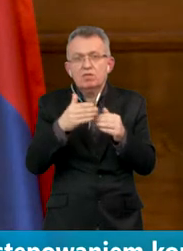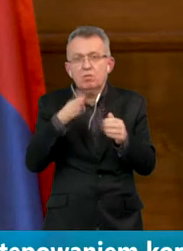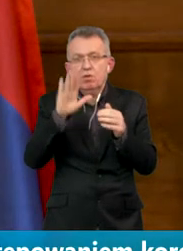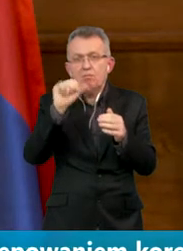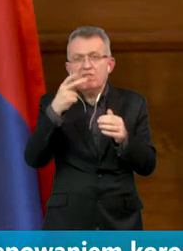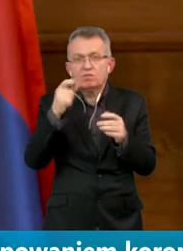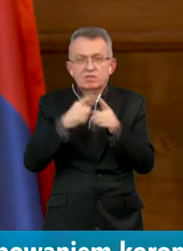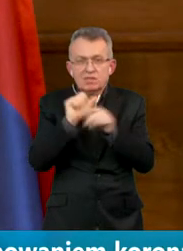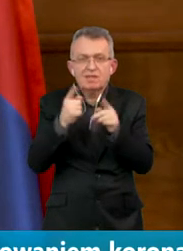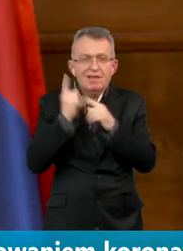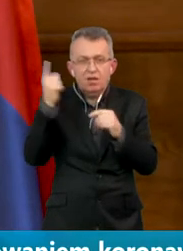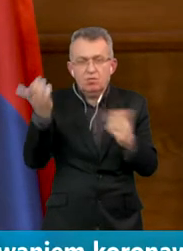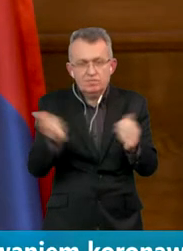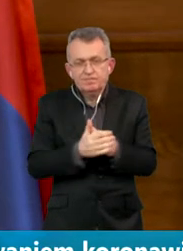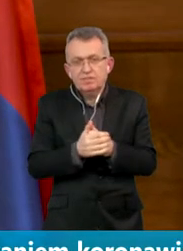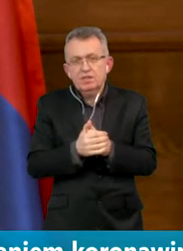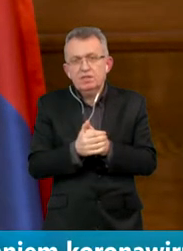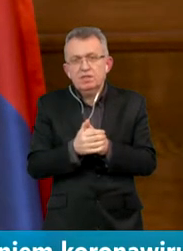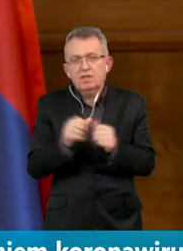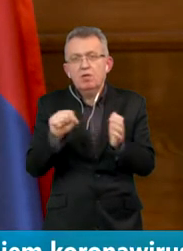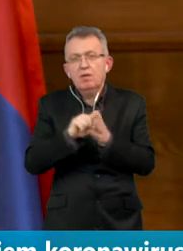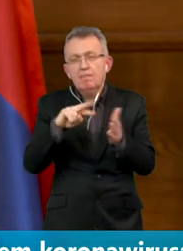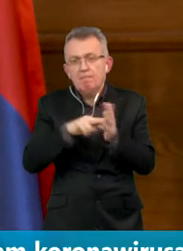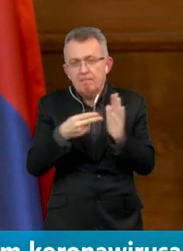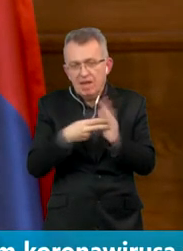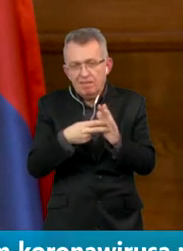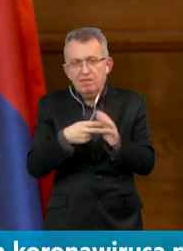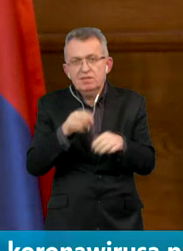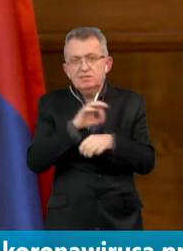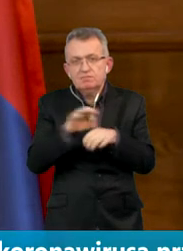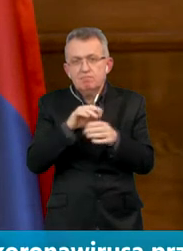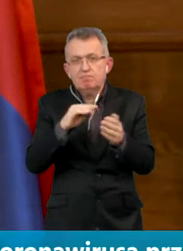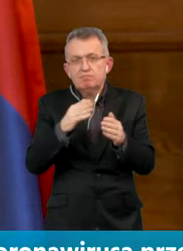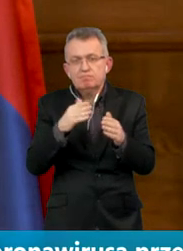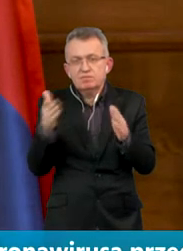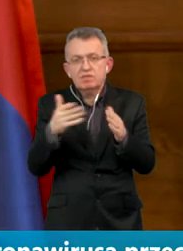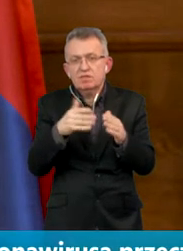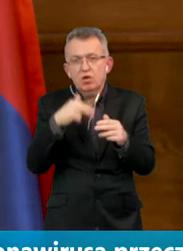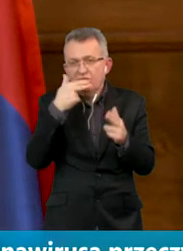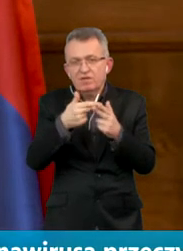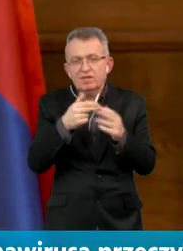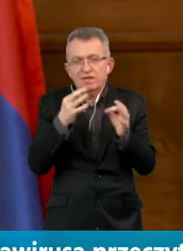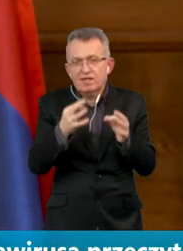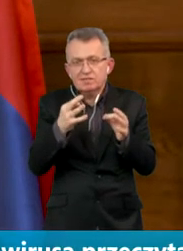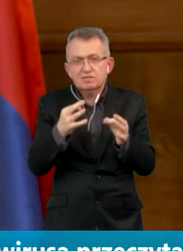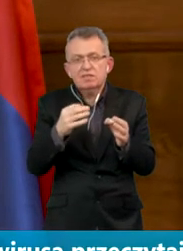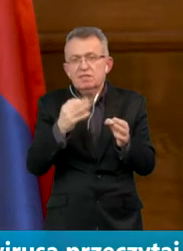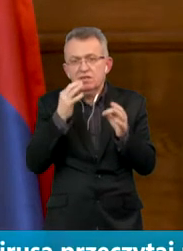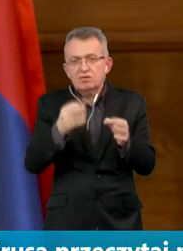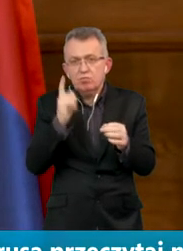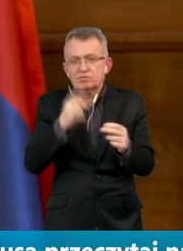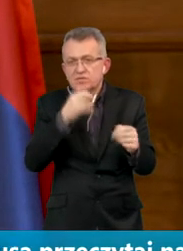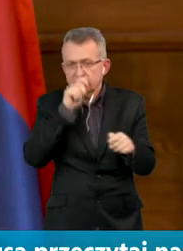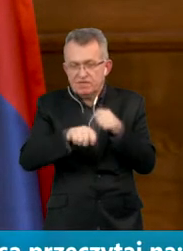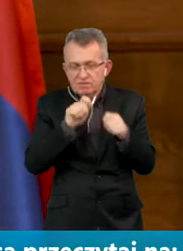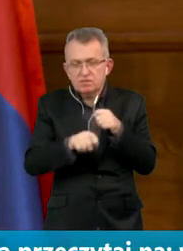Bandurskiego. Pani Izo, parę pytań. Co do planu zagospodarowania przestrzennego, nie odpowiem na to pytanie w tej chwili, bo muszę to po prostu